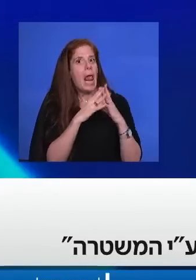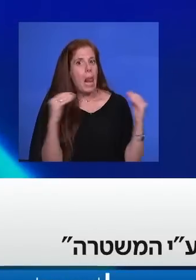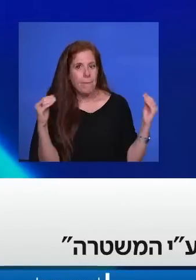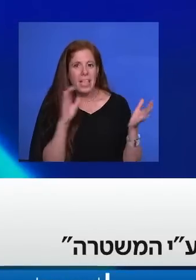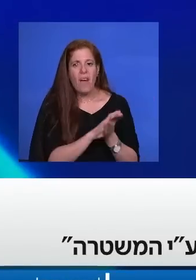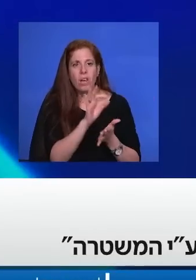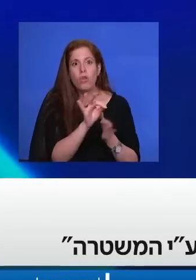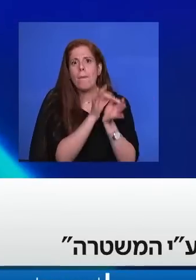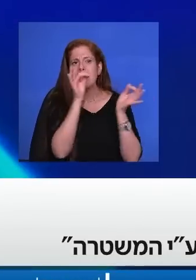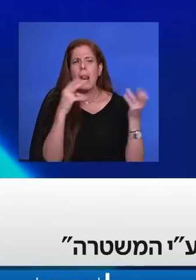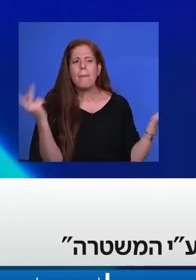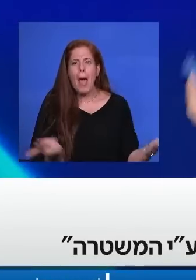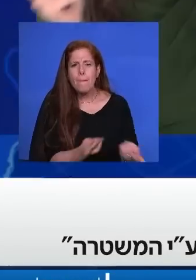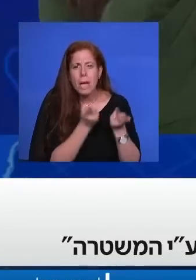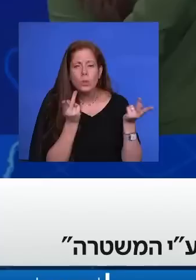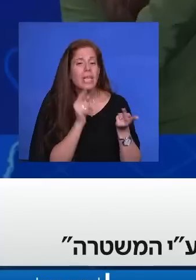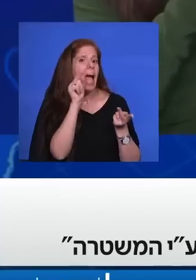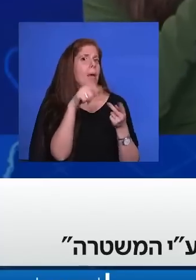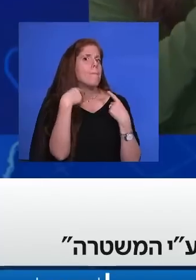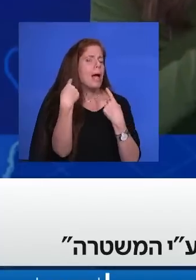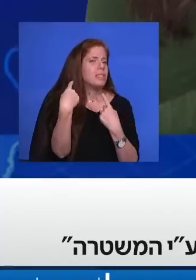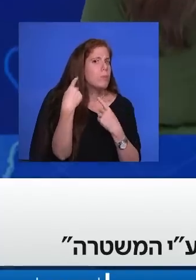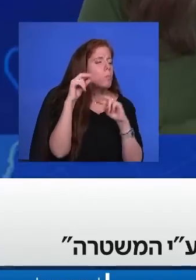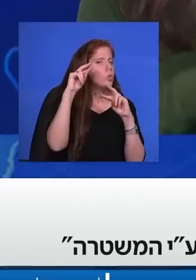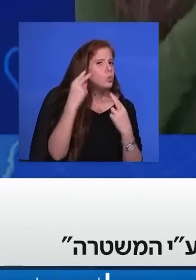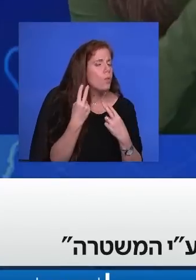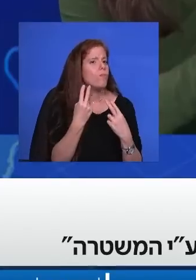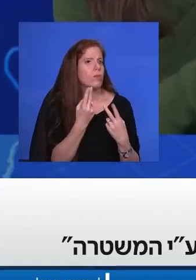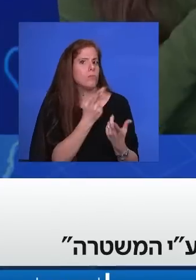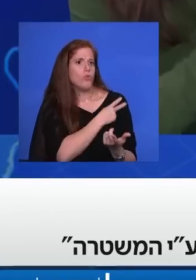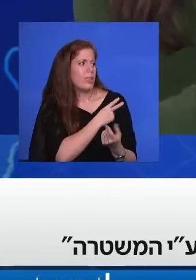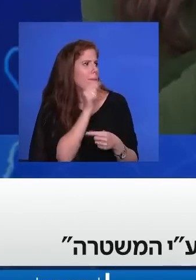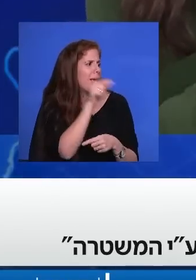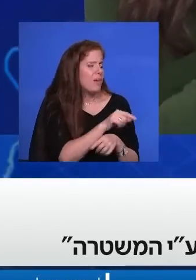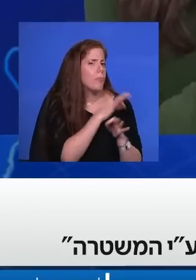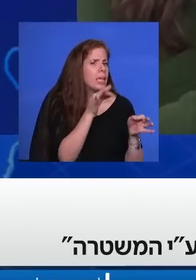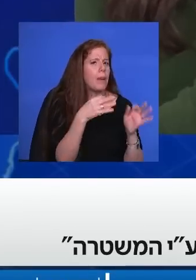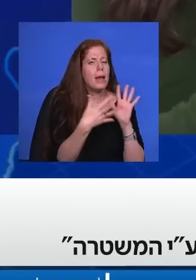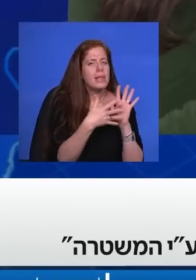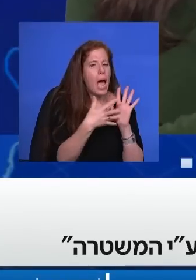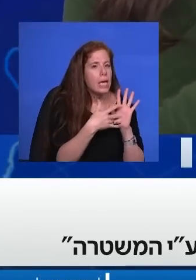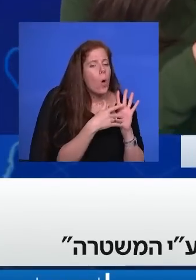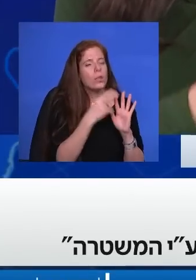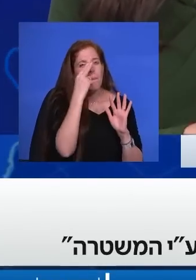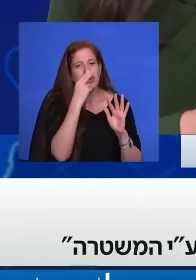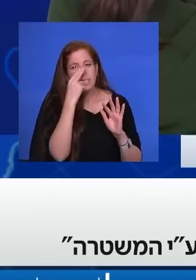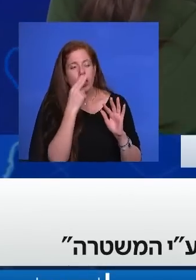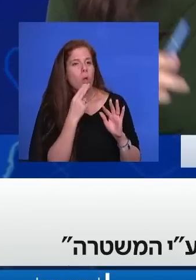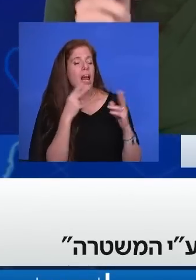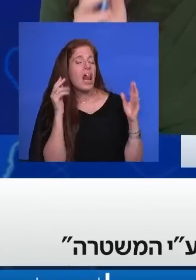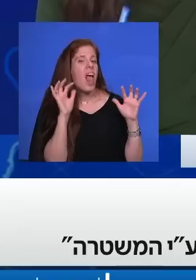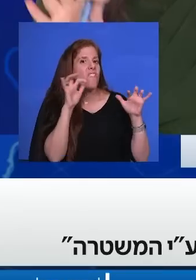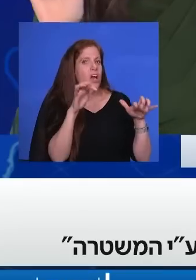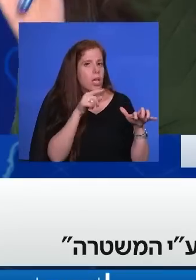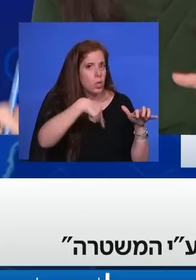מתחילים לחפש אותה, הם בעצמם שוב פעם שוטרים מגיעים אליהם ומתחילים לתחקר אותם עוד פעם בניסיון להפחיד אותם,